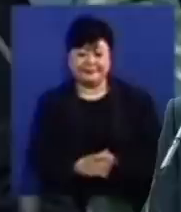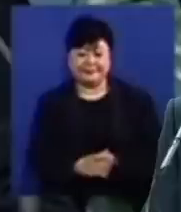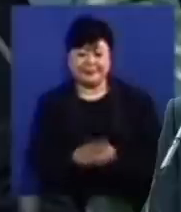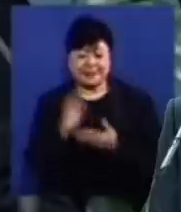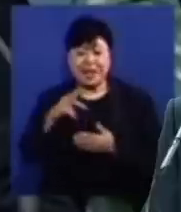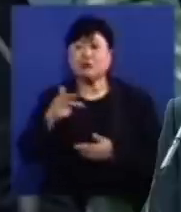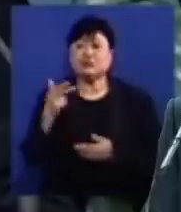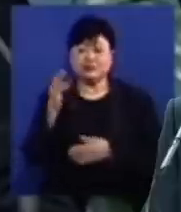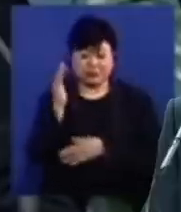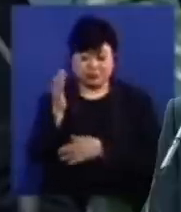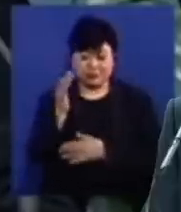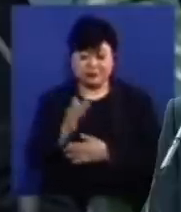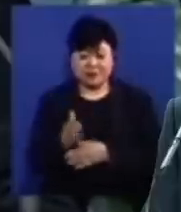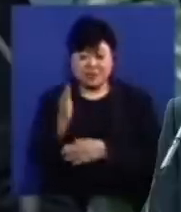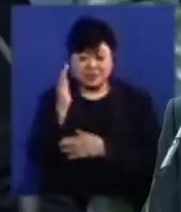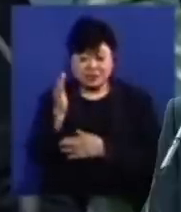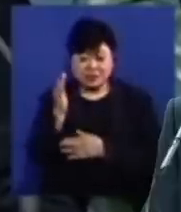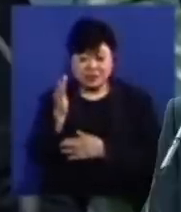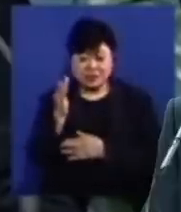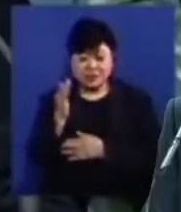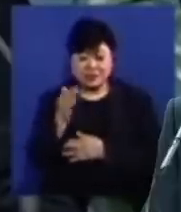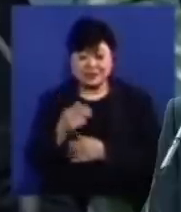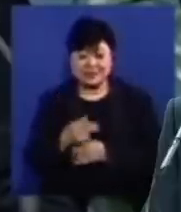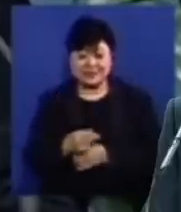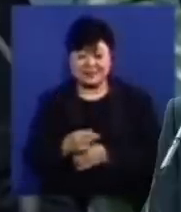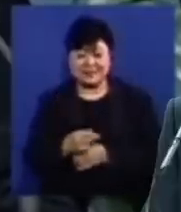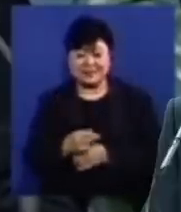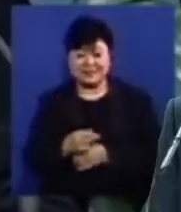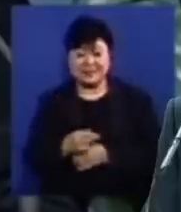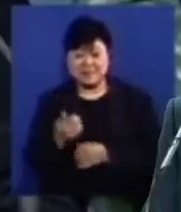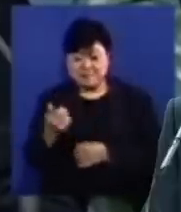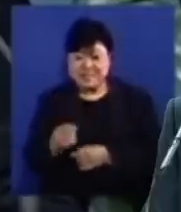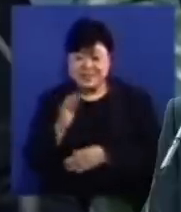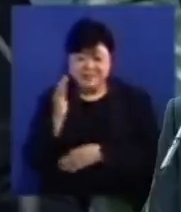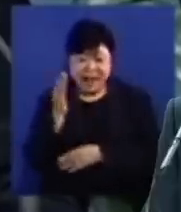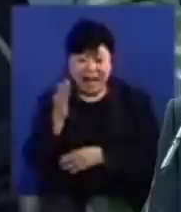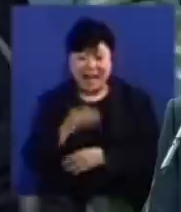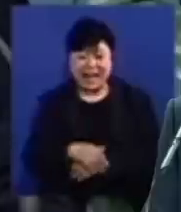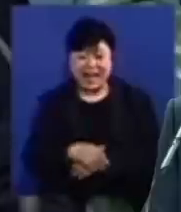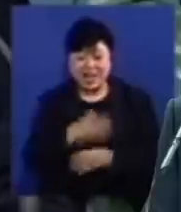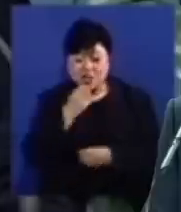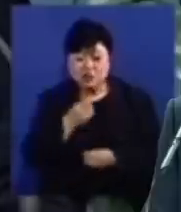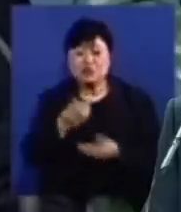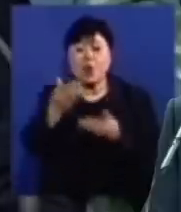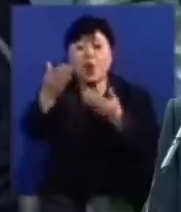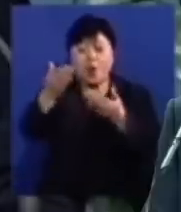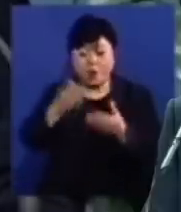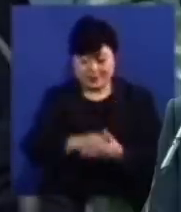다음 주간에 설교를 하겠지만 미리 땡겨서 말씀하고 싶은 것은 축복은